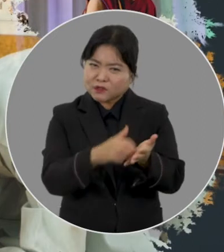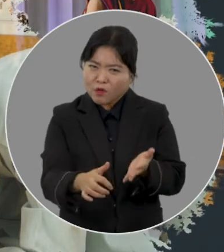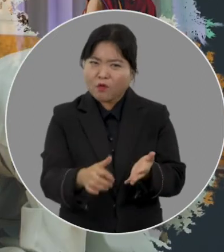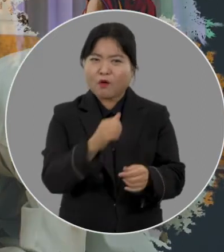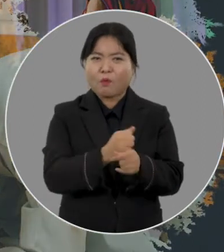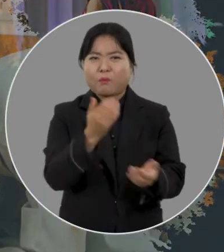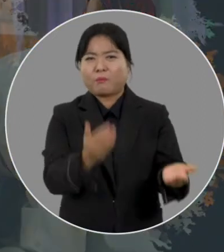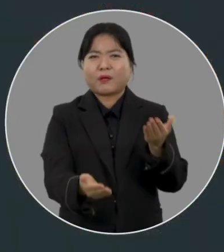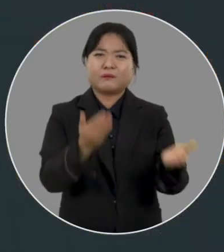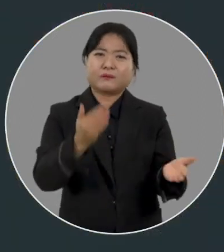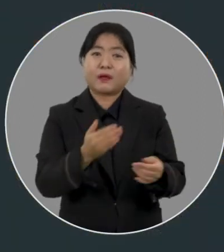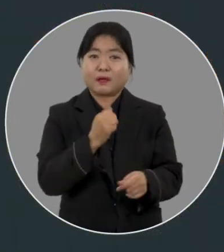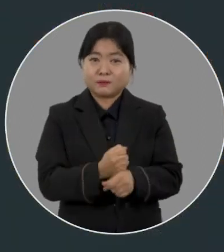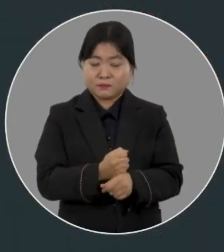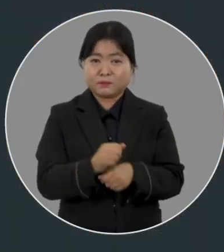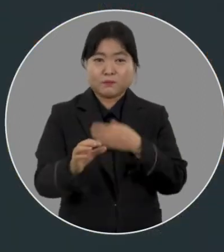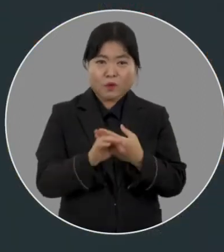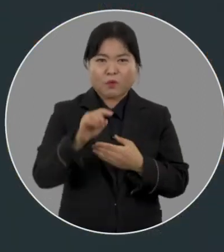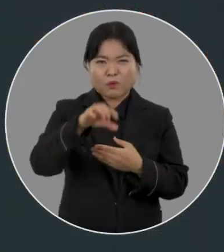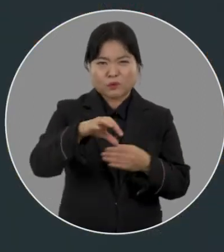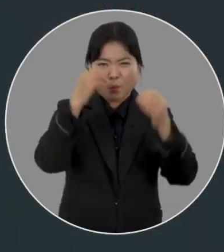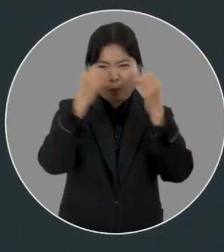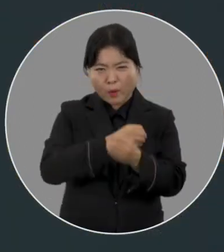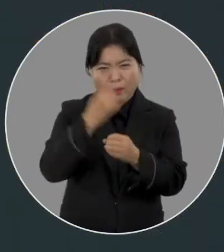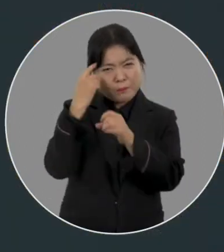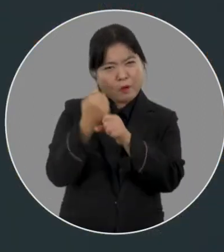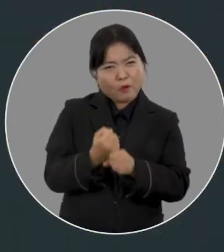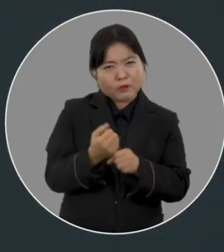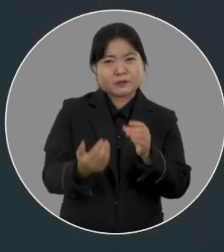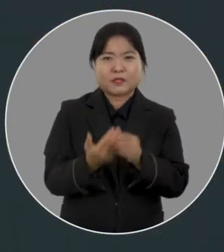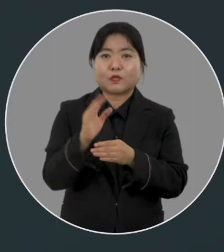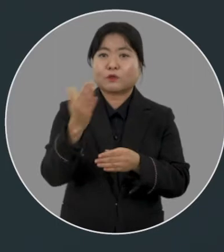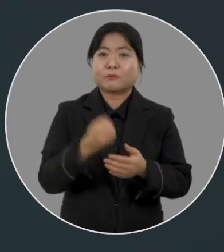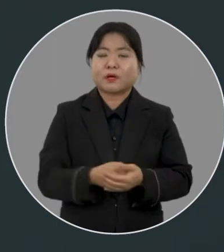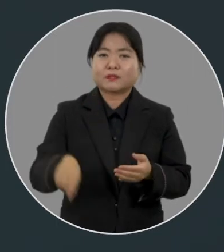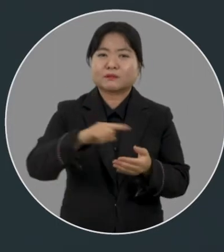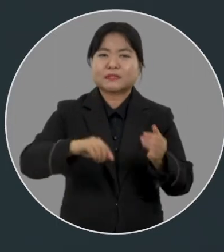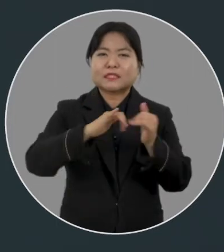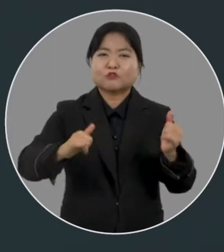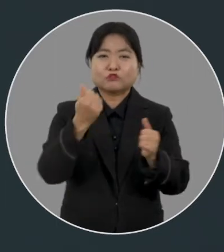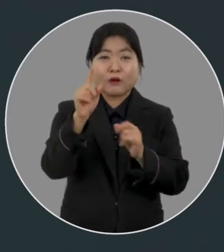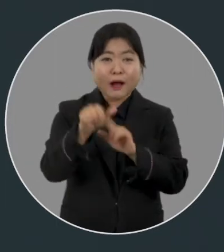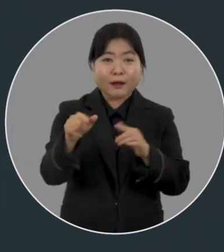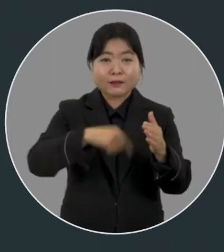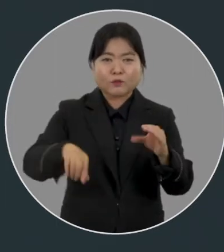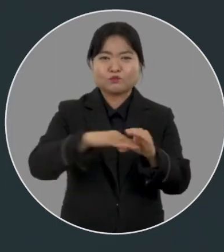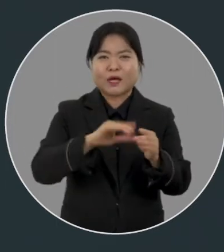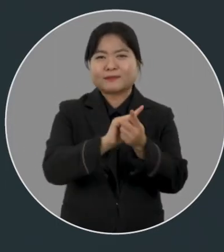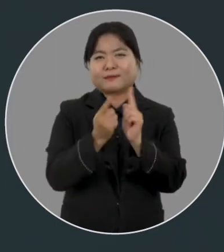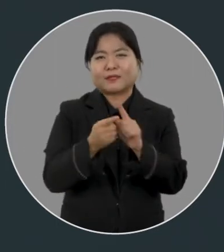측정하고 판단하면 거기서 오해와 편견이 생기게 됩니다. 이걸 우리가 인류학에서는 문화 상대주의라고도